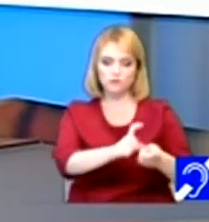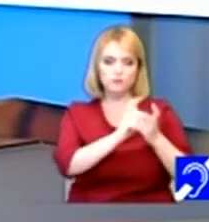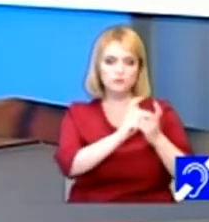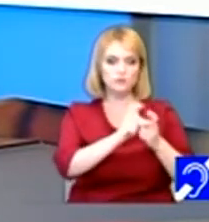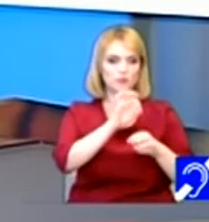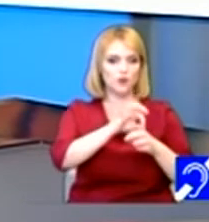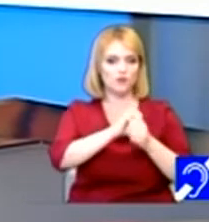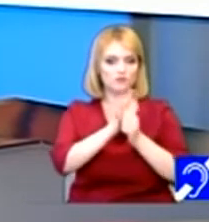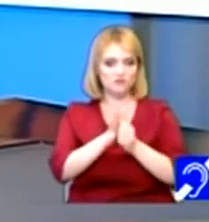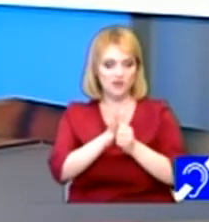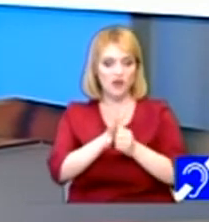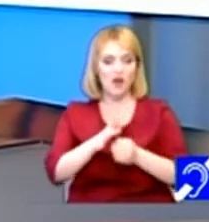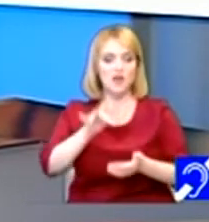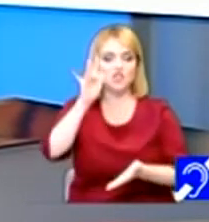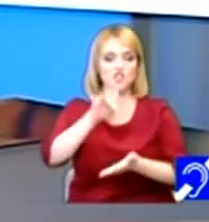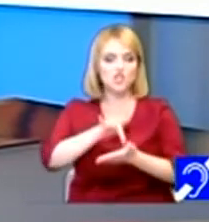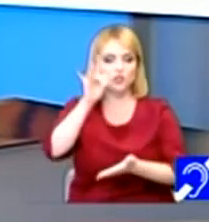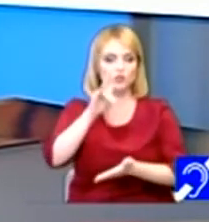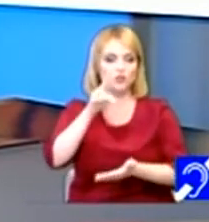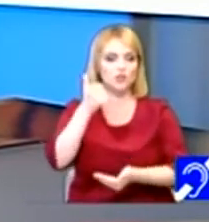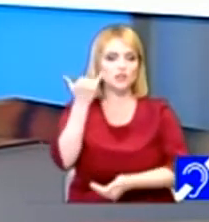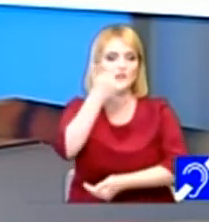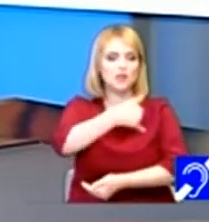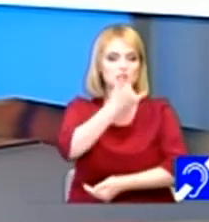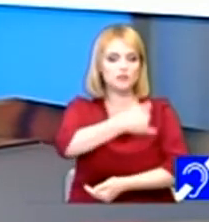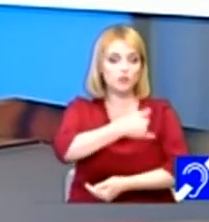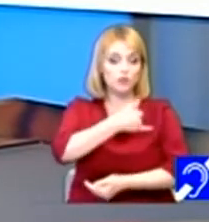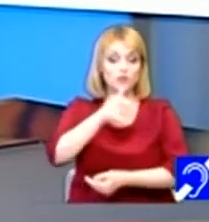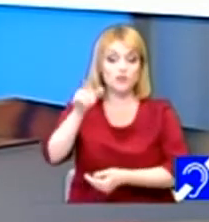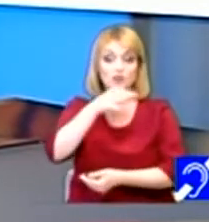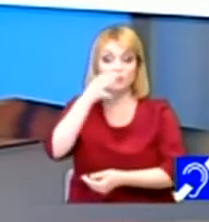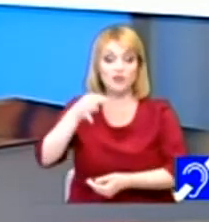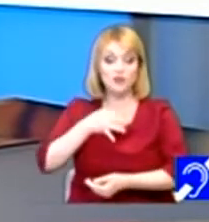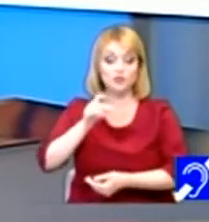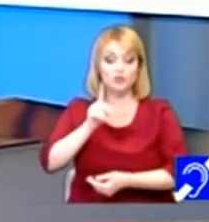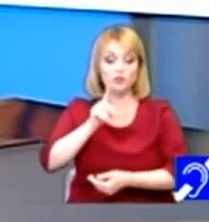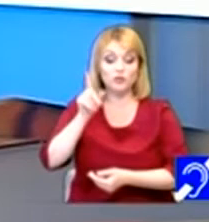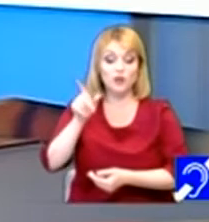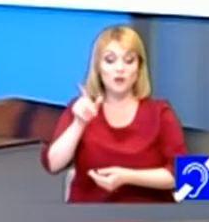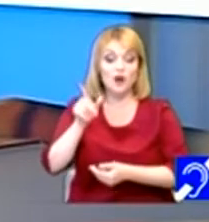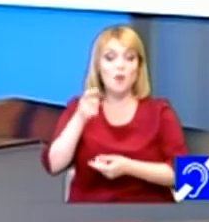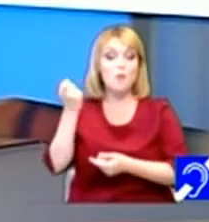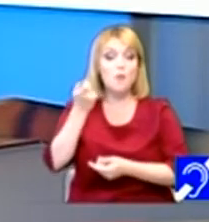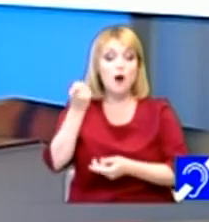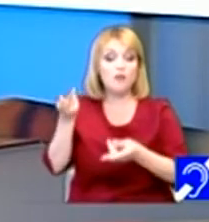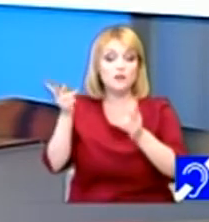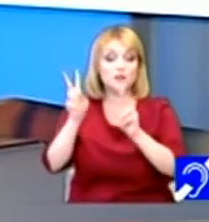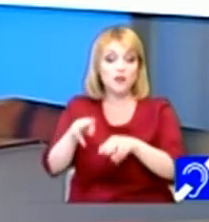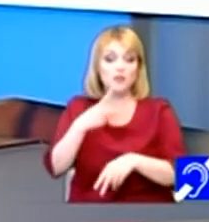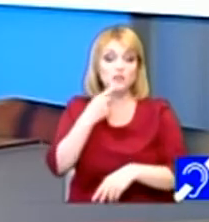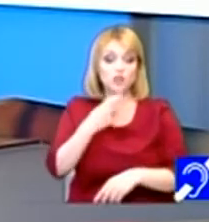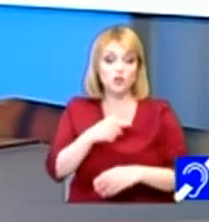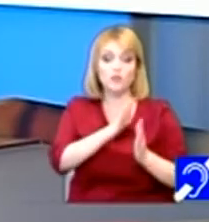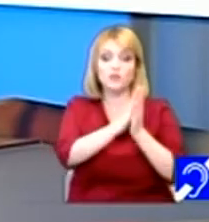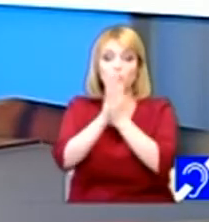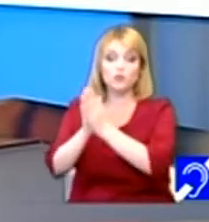mici. Medicii de la Centrul de Transfuzie fac un apel către toți cei care s-au vindecat de COVID-19 să doneze sânge pentru a salva cât mai